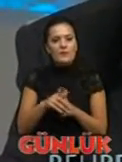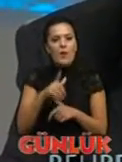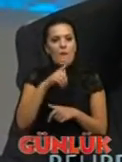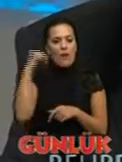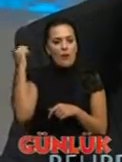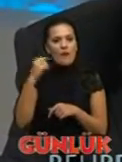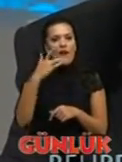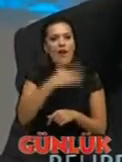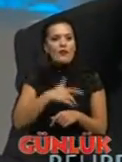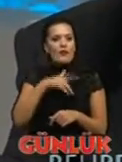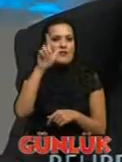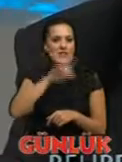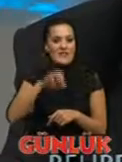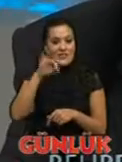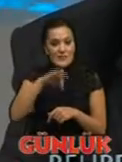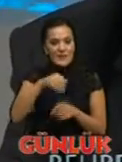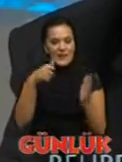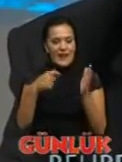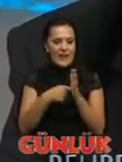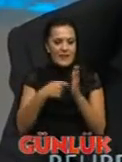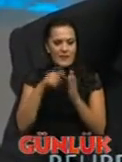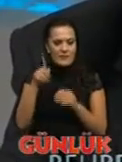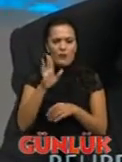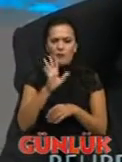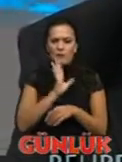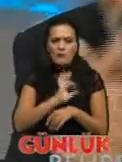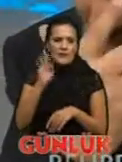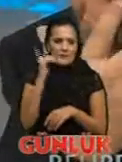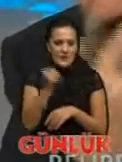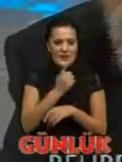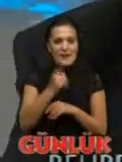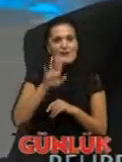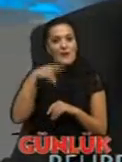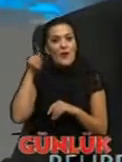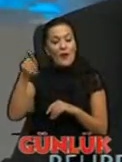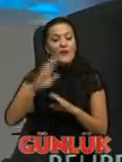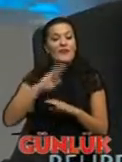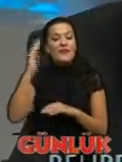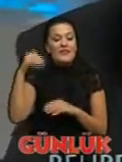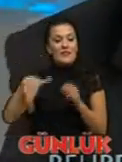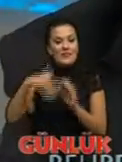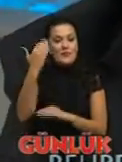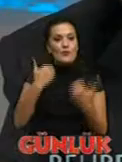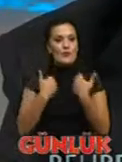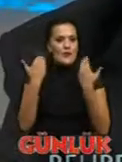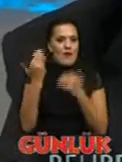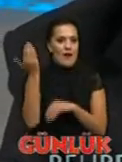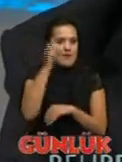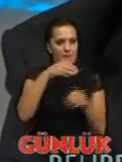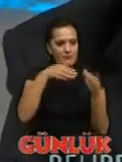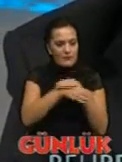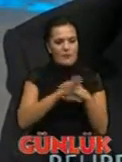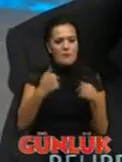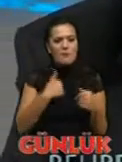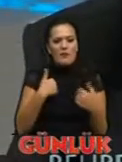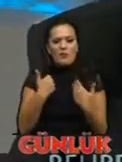Bornova Anadolu Lisesi şimdiki adı. O müthiş bir şeydir. Sonra oradan çıkıp hukuka gittim. Hukuktan